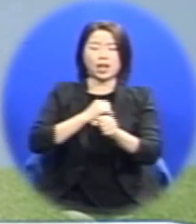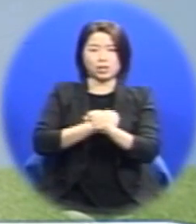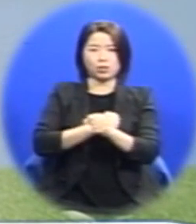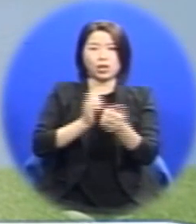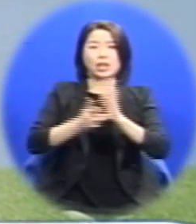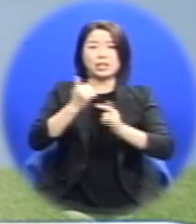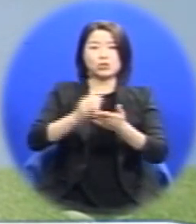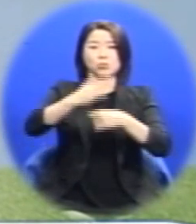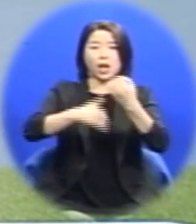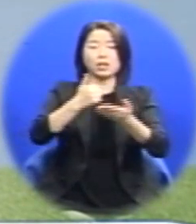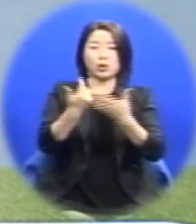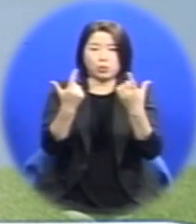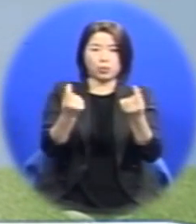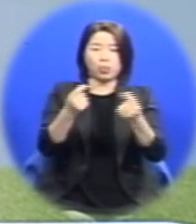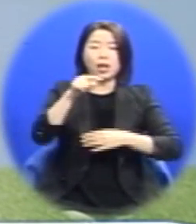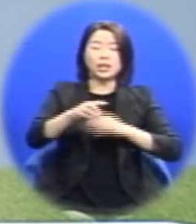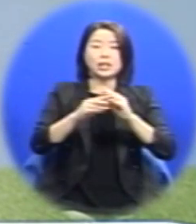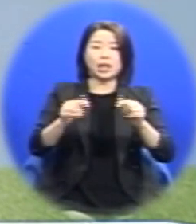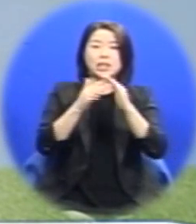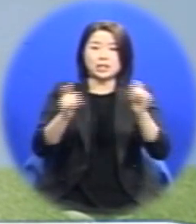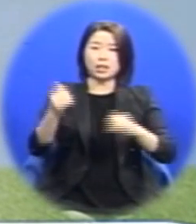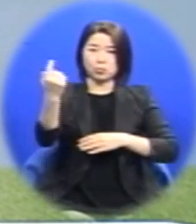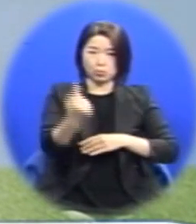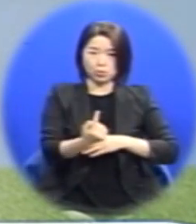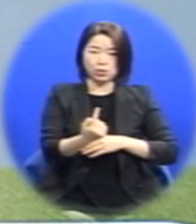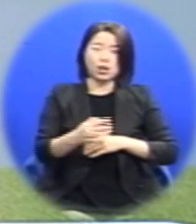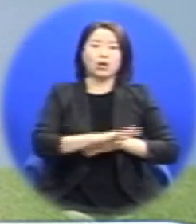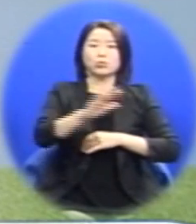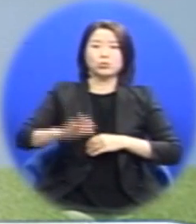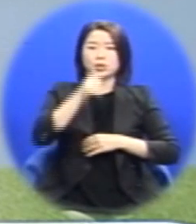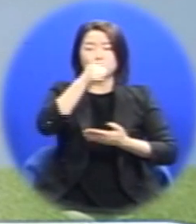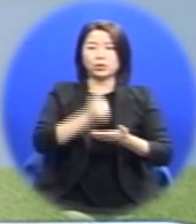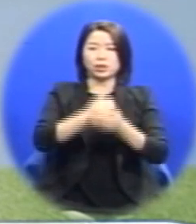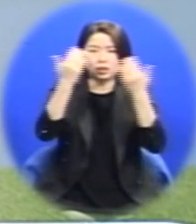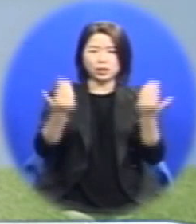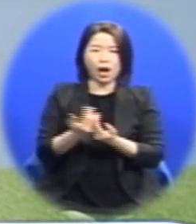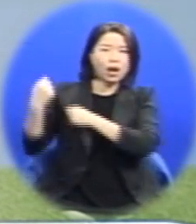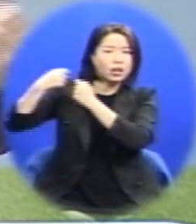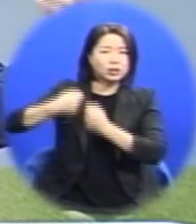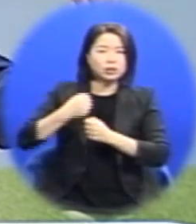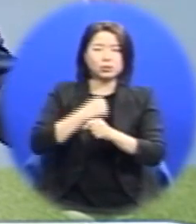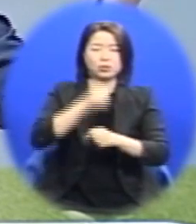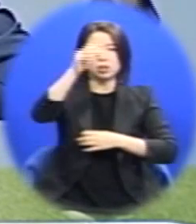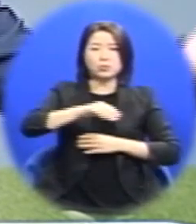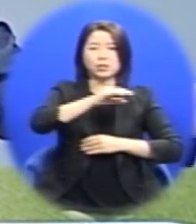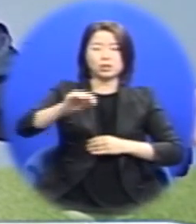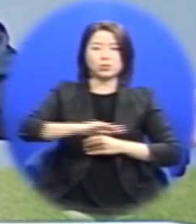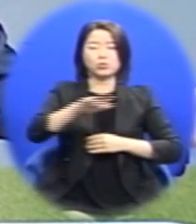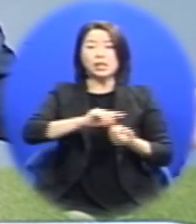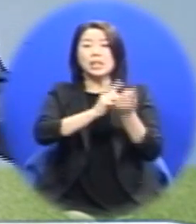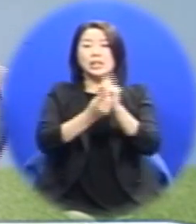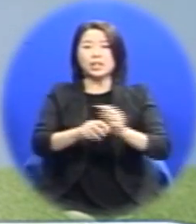예수님은 하나님이신데 이 땅에 사람으로 오셔서 그리고 우리 죄를 다 짊어지시고 십자가에서 우리를